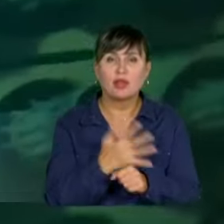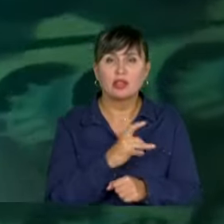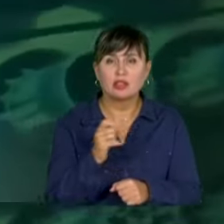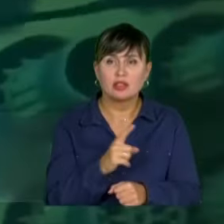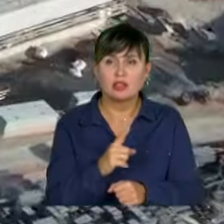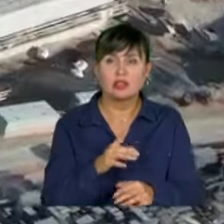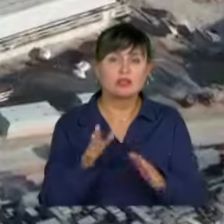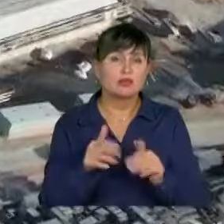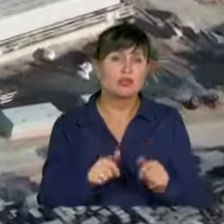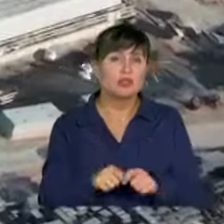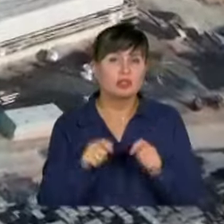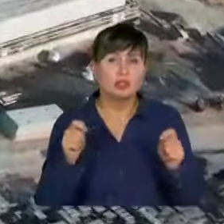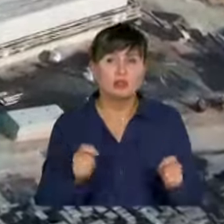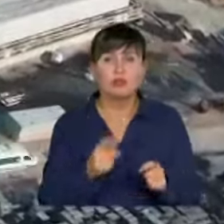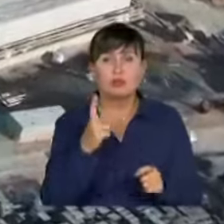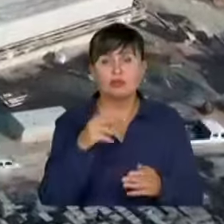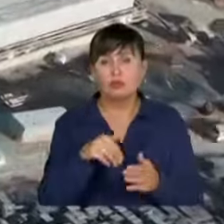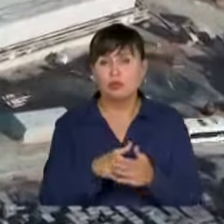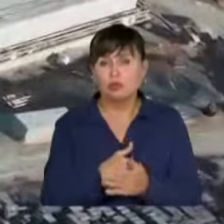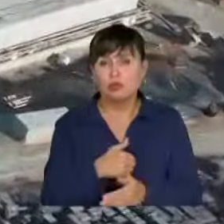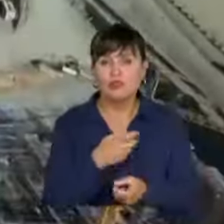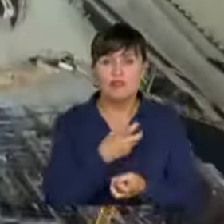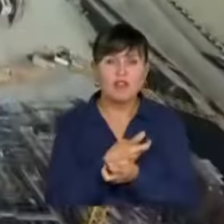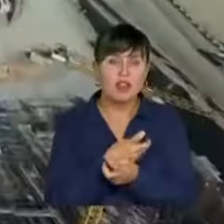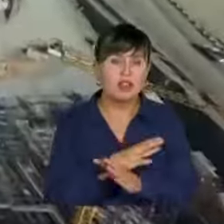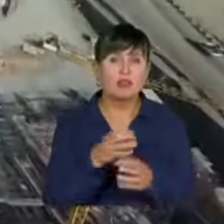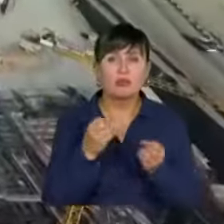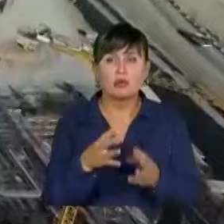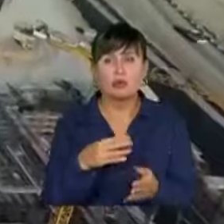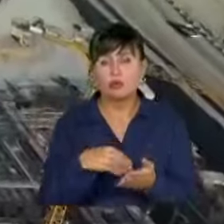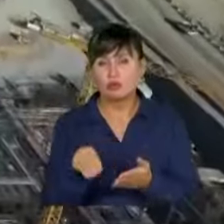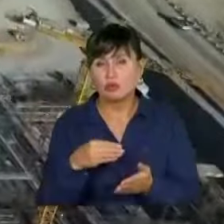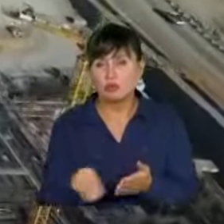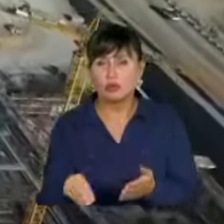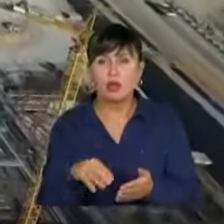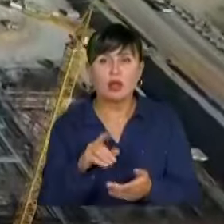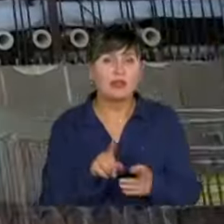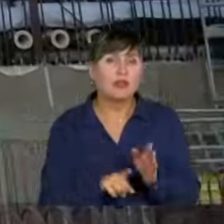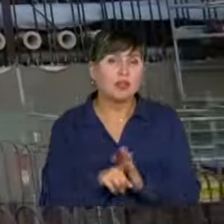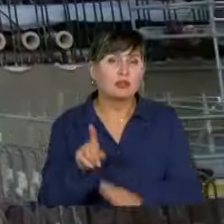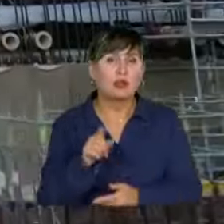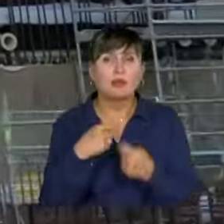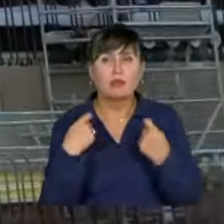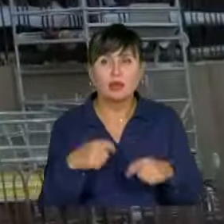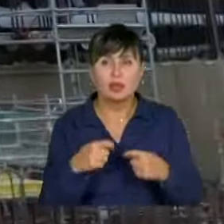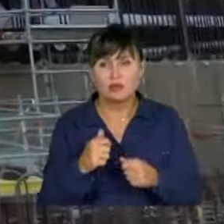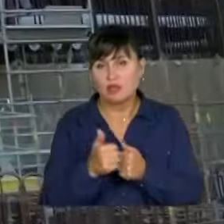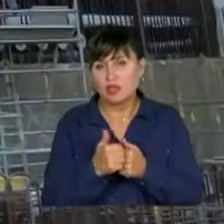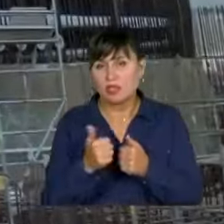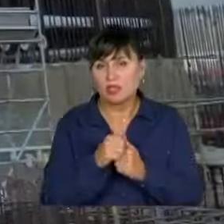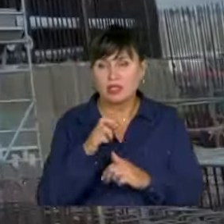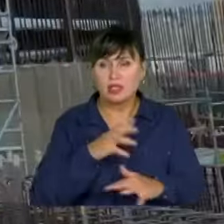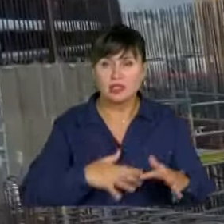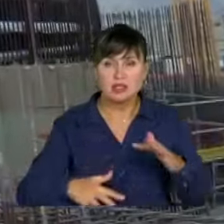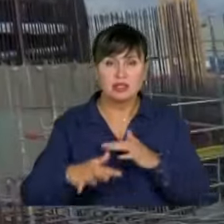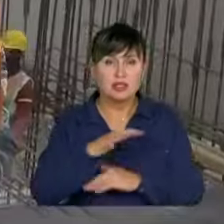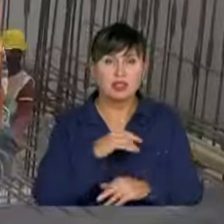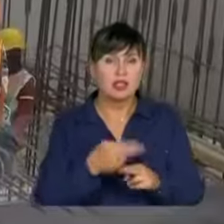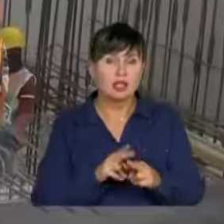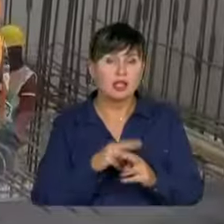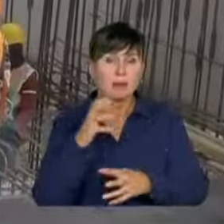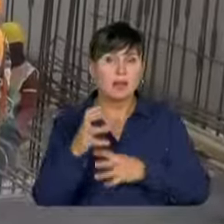после запуска 2 новых блоков Венгрия не просто перестанет закупать энергию. Она начнет продавать ее в соседние страны. Исходя из